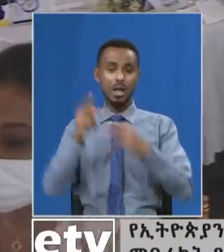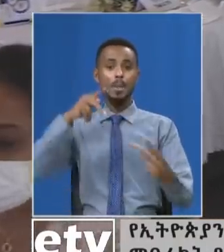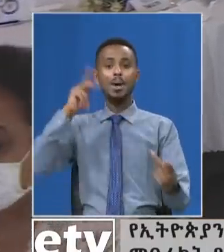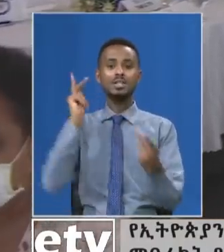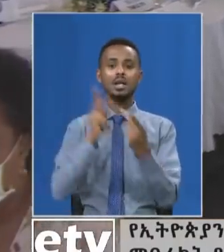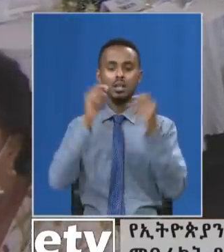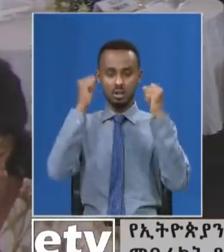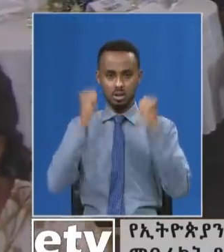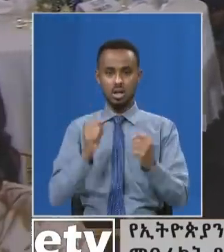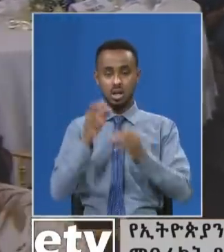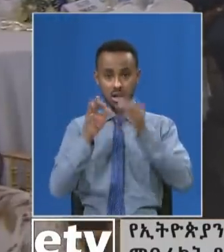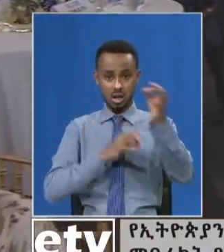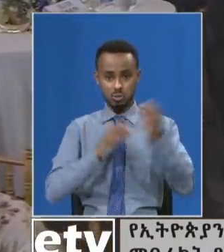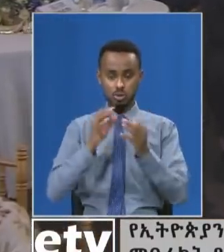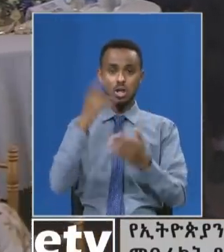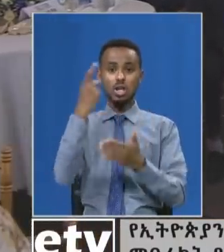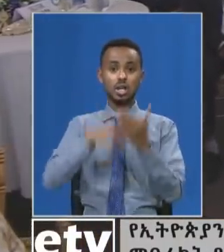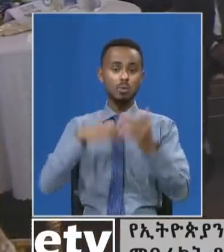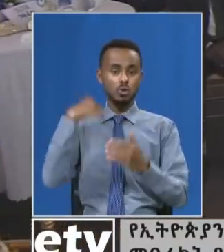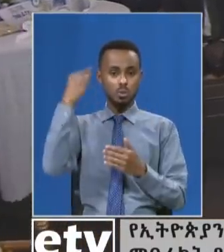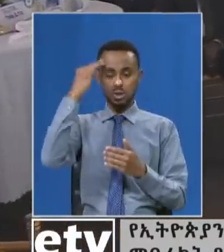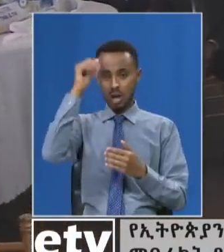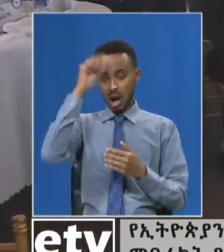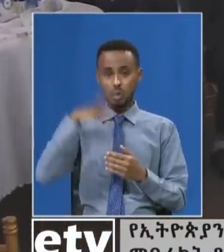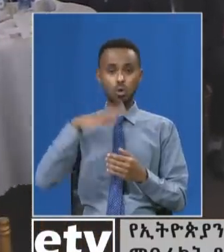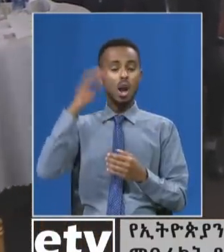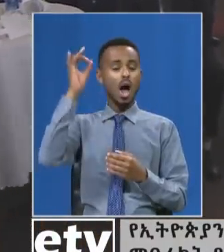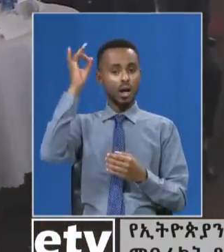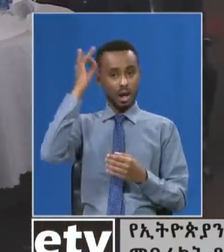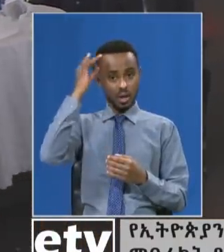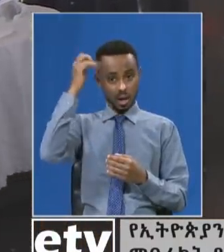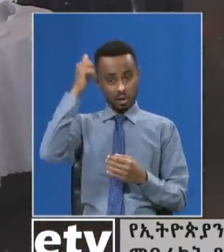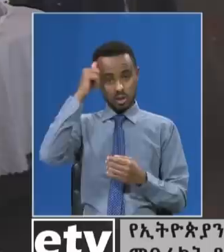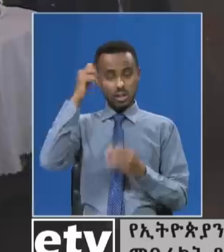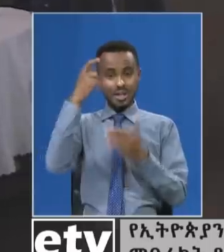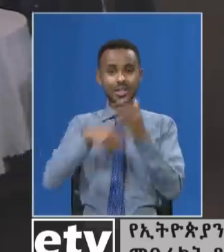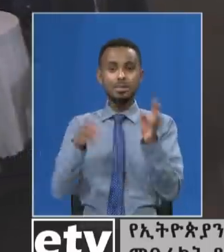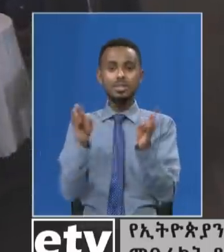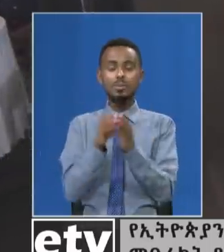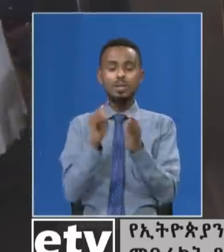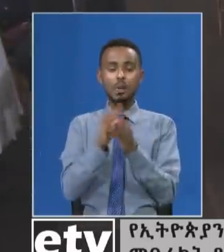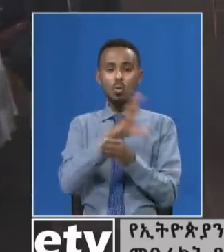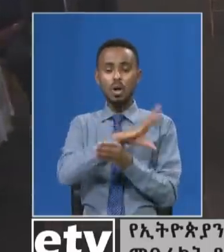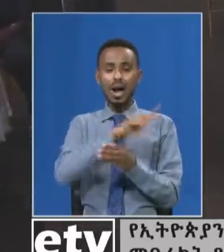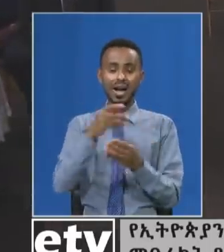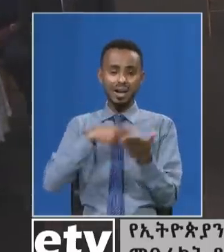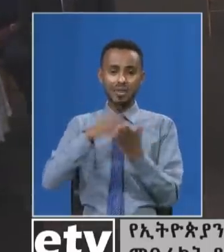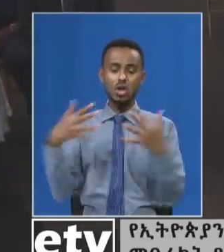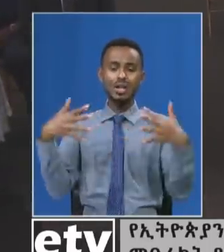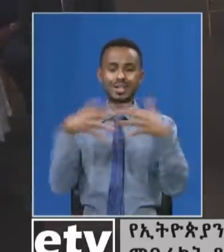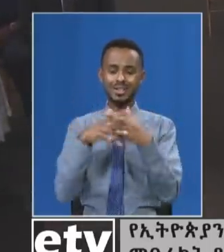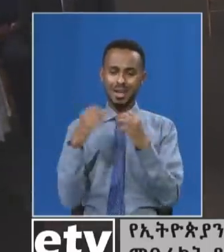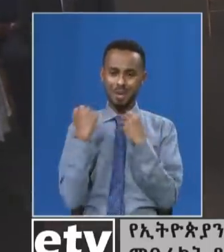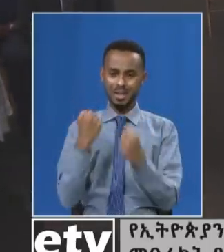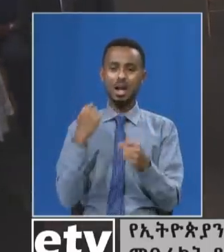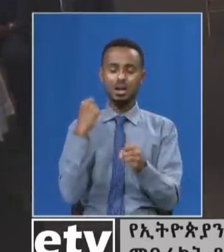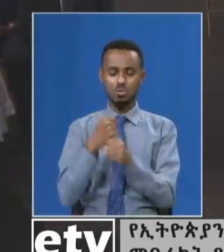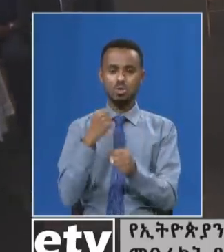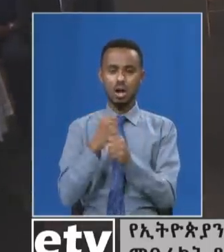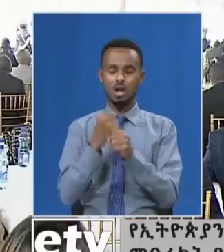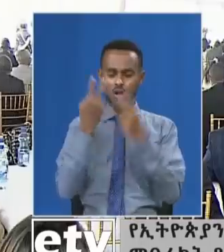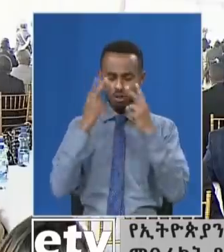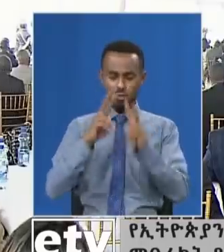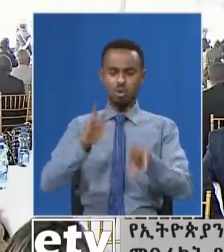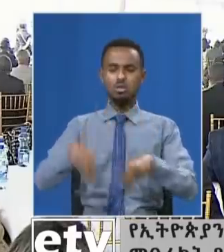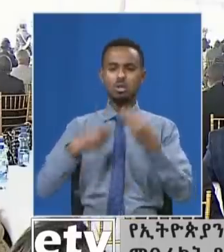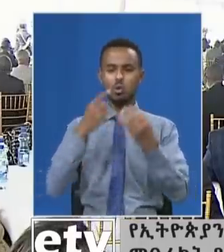ማሳካት እንደተቻለ የገለጹት የገቢዎች ሚኒስትሩ አቶ ላቃያሌው የግብር ሰብሳቢውንና ከፈዩን ቅንጅት የማጠናከሩ ስራ